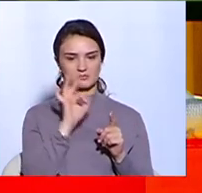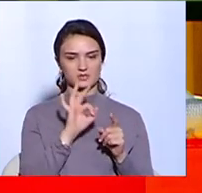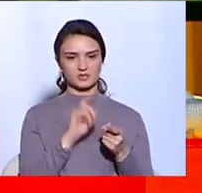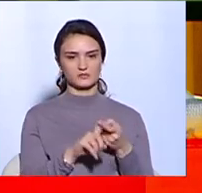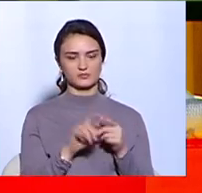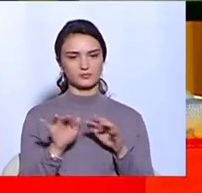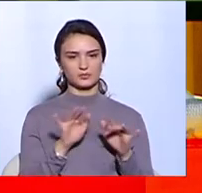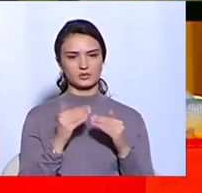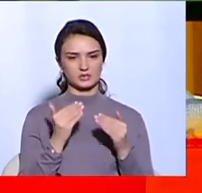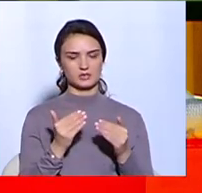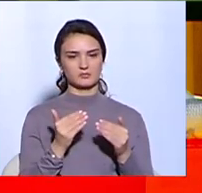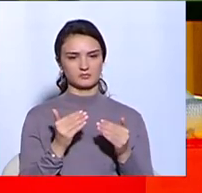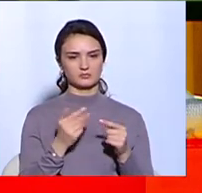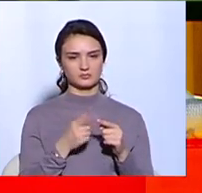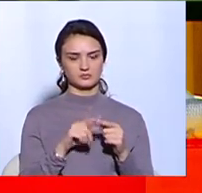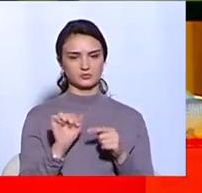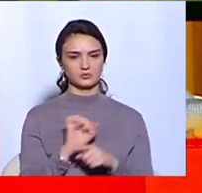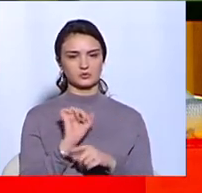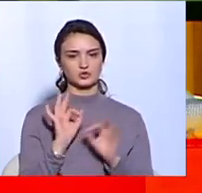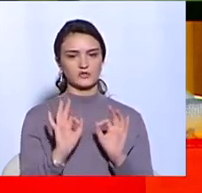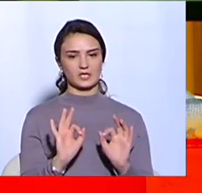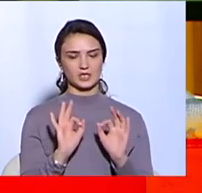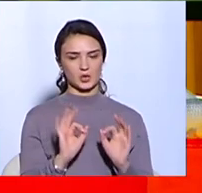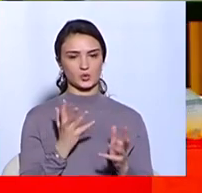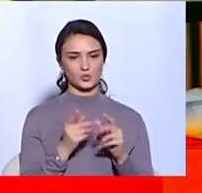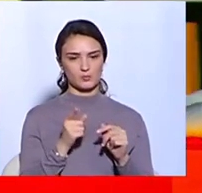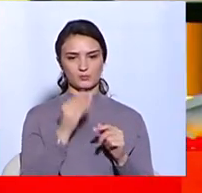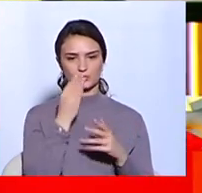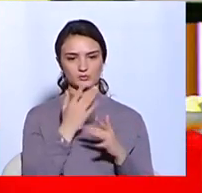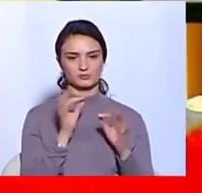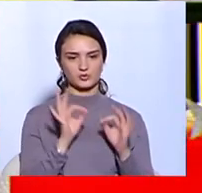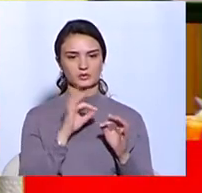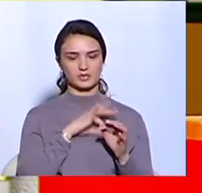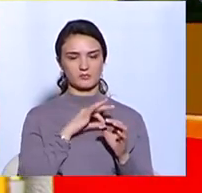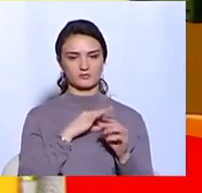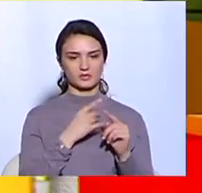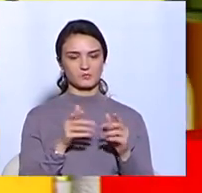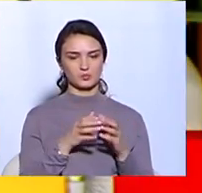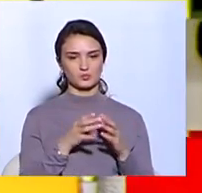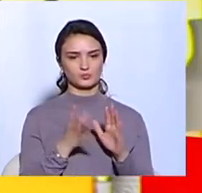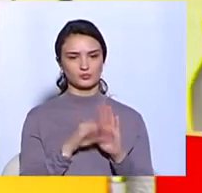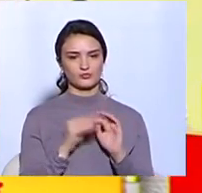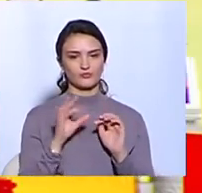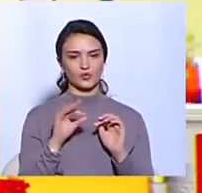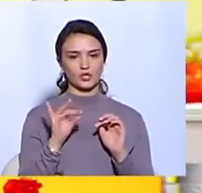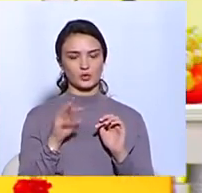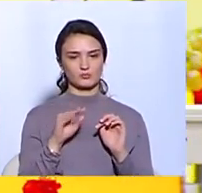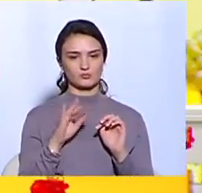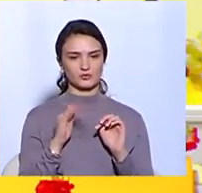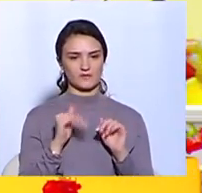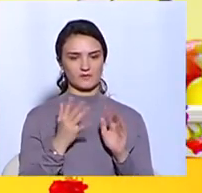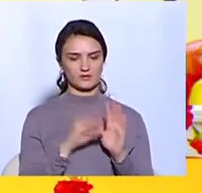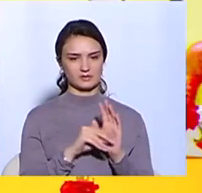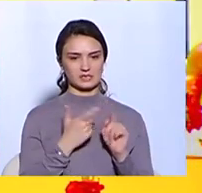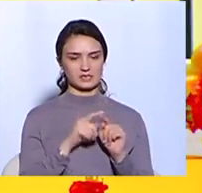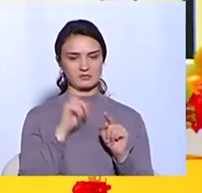დაკავშირებული პროცესების ტემპი შევანელოთ. Თუ ამ პროდუქტებს სწორად გამოვიყენებთ, ამ ჯგუფში გადის ფოლიუმის მჟავაც. Ანუ